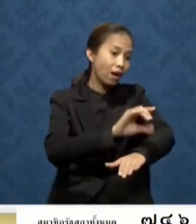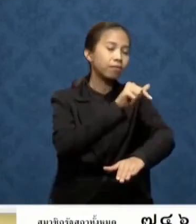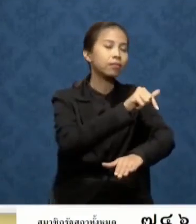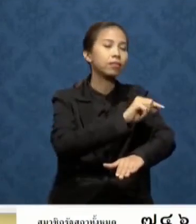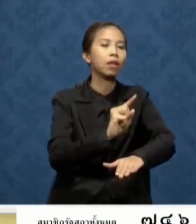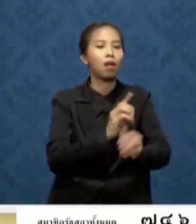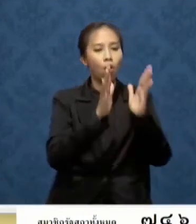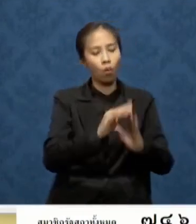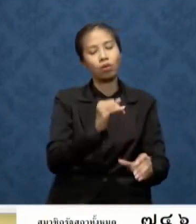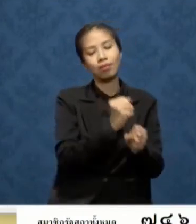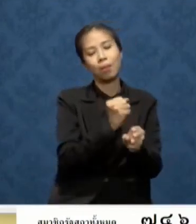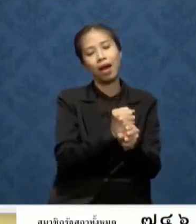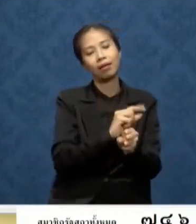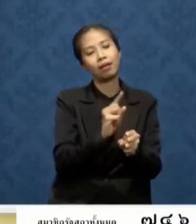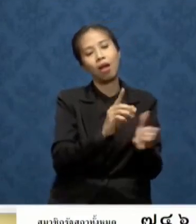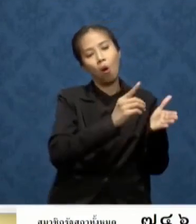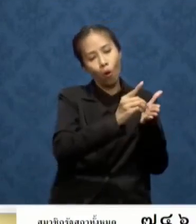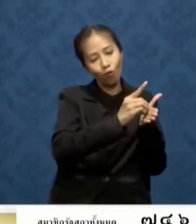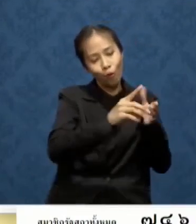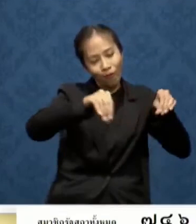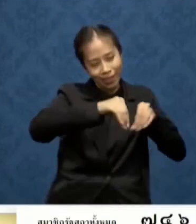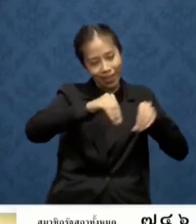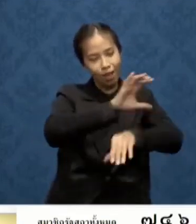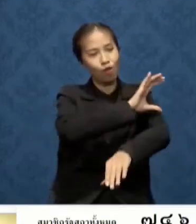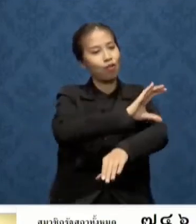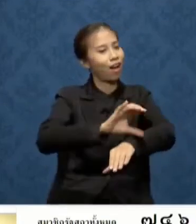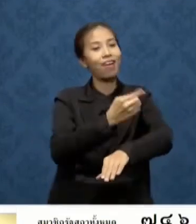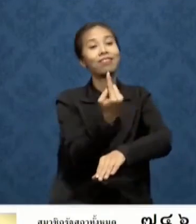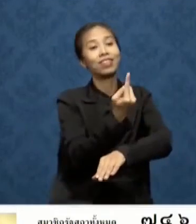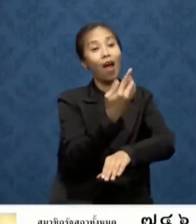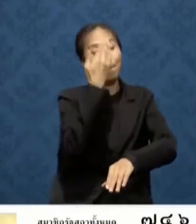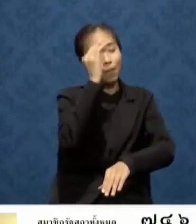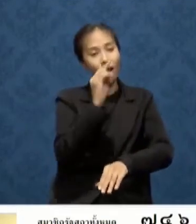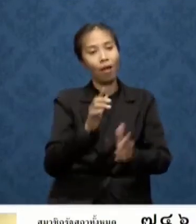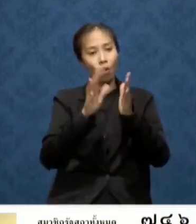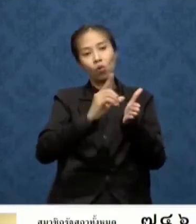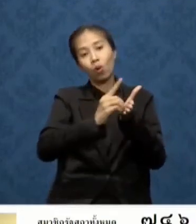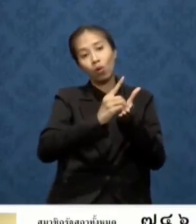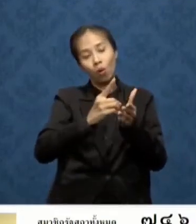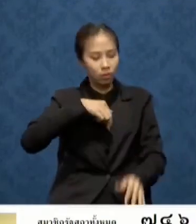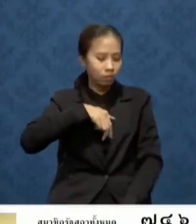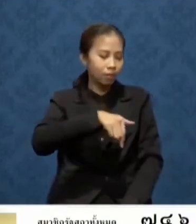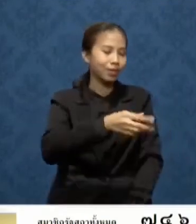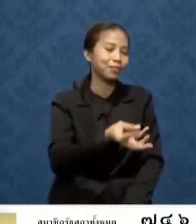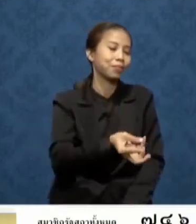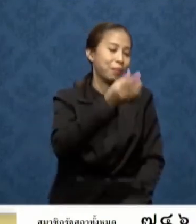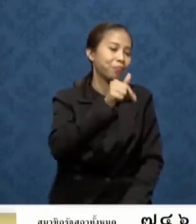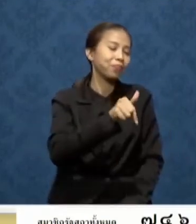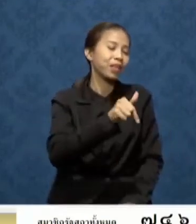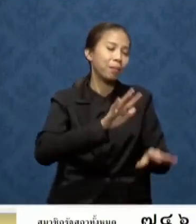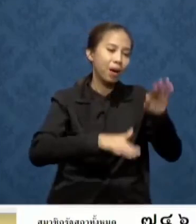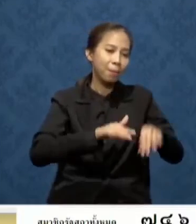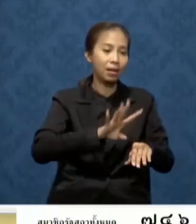คนที่อยู่ใแนวคอนโด รอบสถานีรถไฟฟ้าเพรารัษมการเดนของคนอยทประมาณ 400-800 เมตร